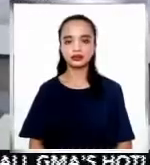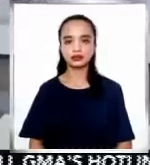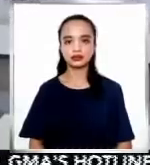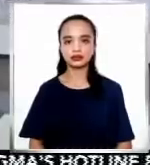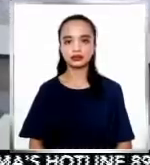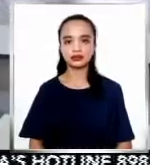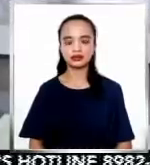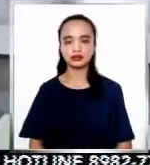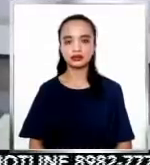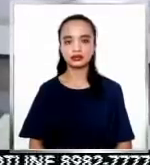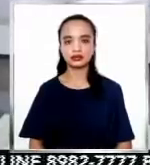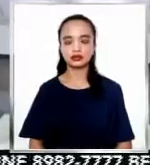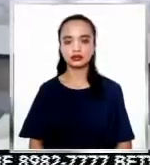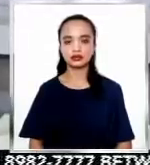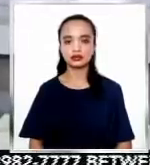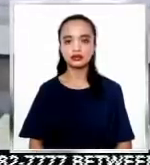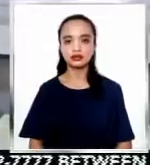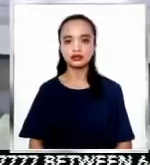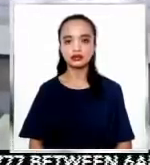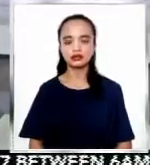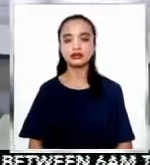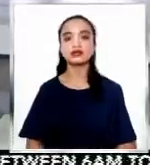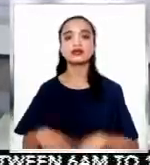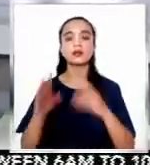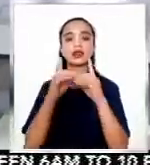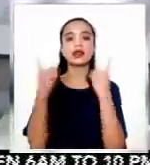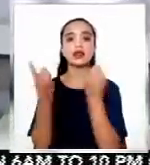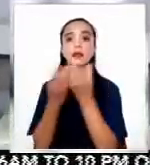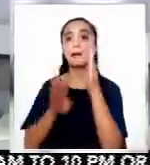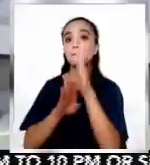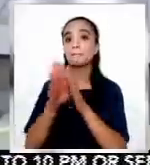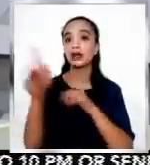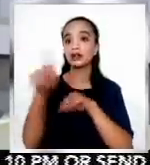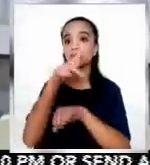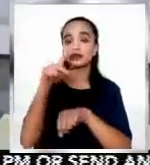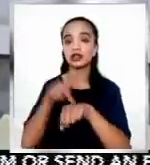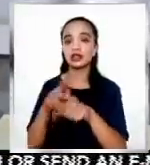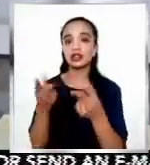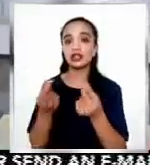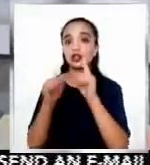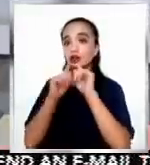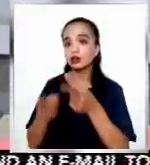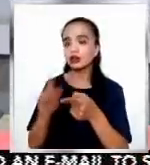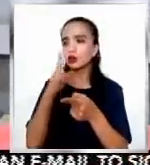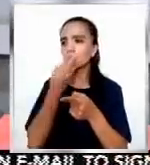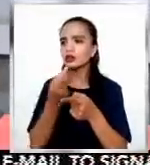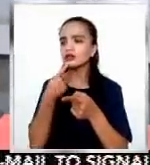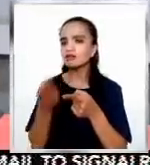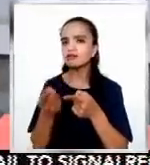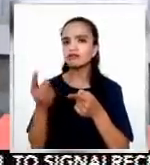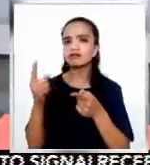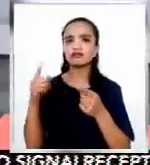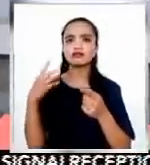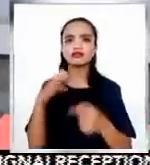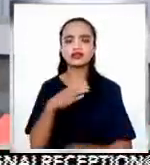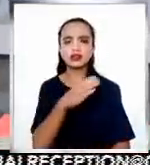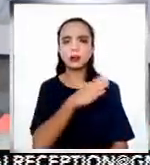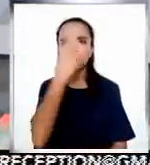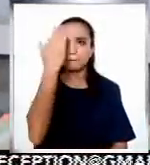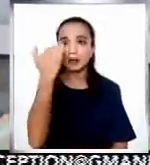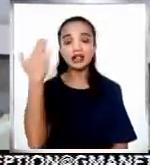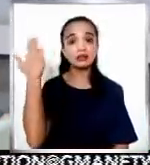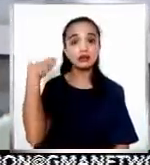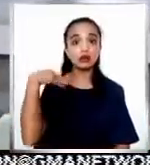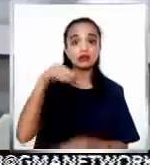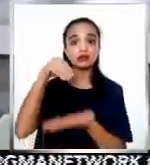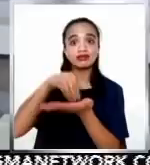Sinagot ng Development Bank of the Philippines ang tanong ng mga mambabatas kung bakit pinautang noon ang mga pamilya